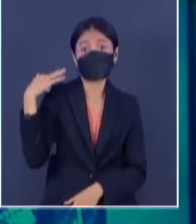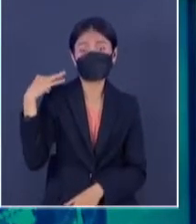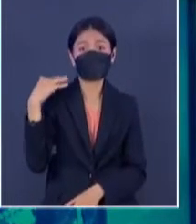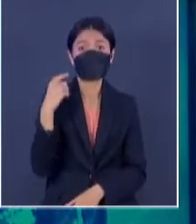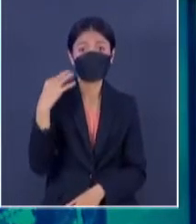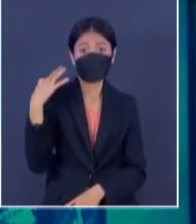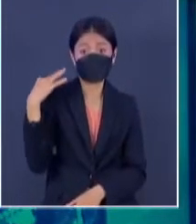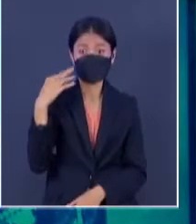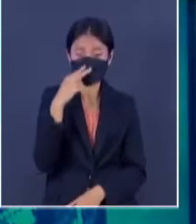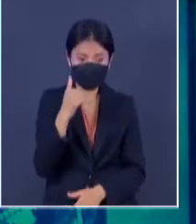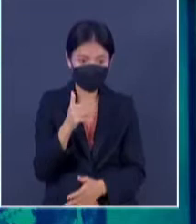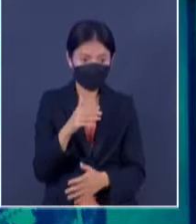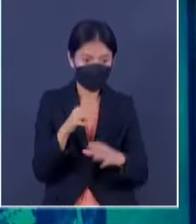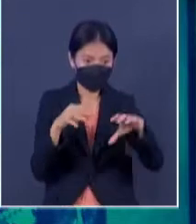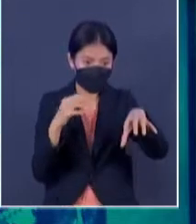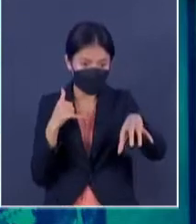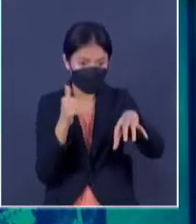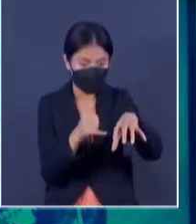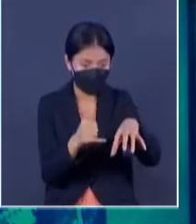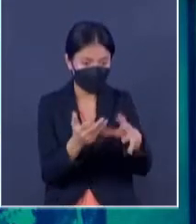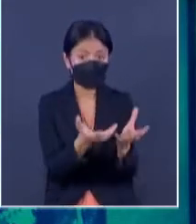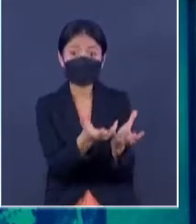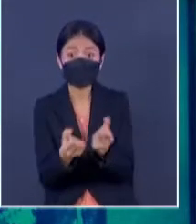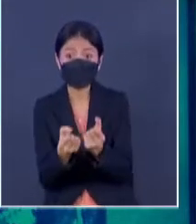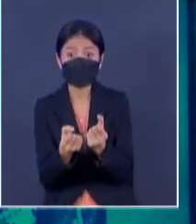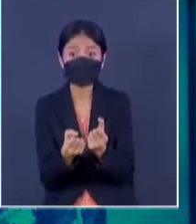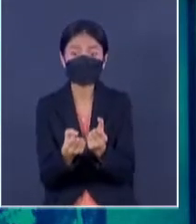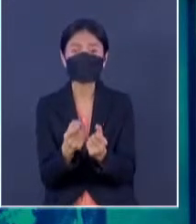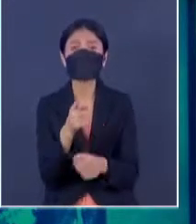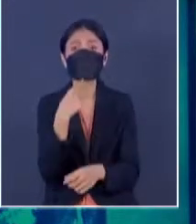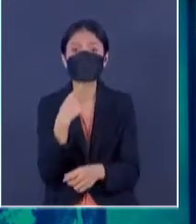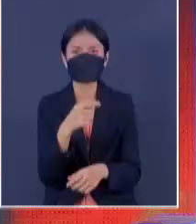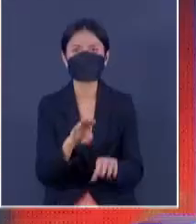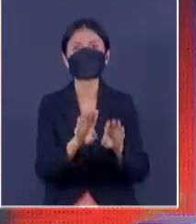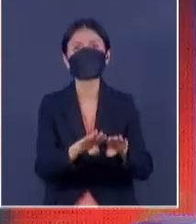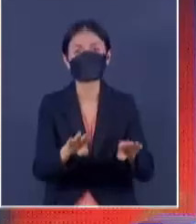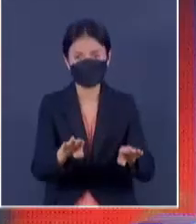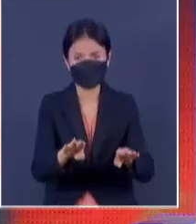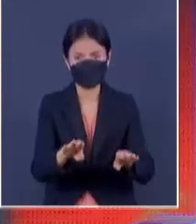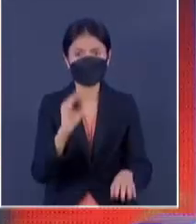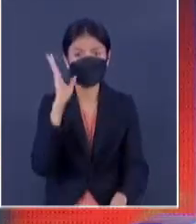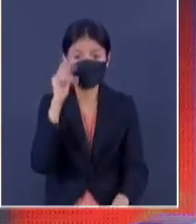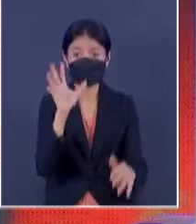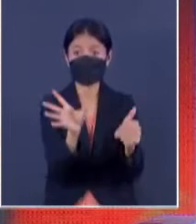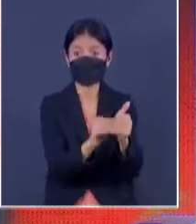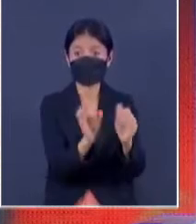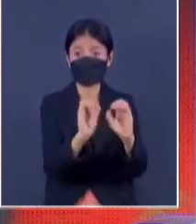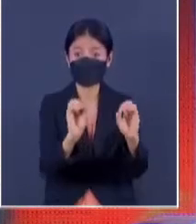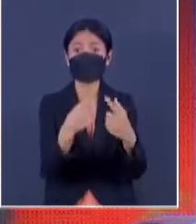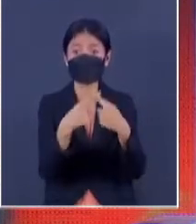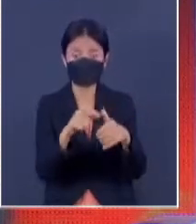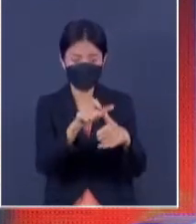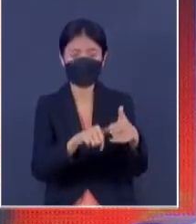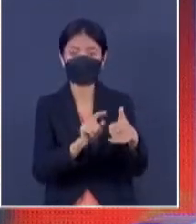ที่ต้องแยกตัวออกมาจากครอบครัวพ่อแม่ยังไม่เป็นแต่ลูกเป็นแล้วก็ต้องเอาเข้าไปรักษาที่โรงพยาบาลสนามหรือว่าโรงพยาบาลนะครับซึ่งอันนั้นก็ปวด